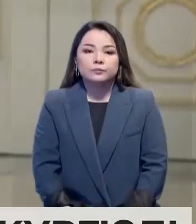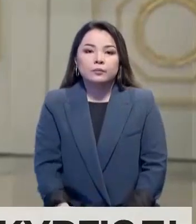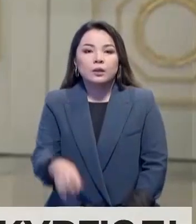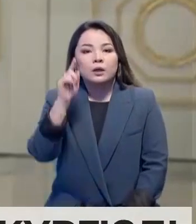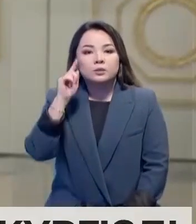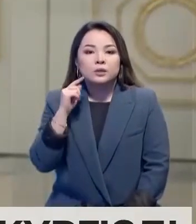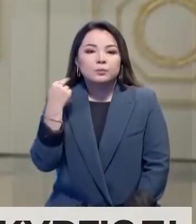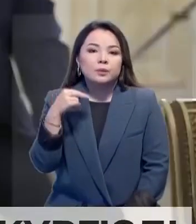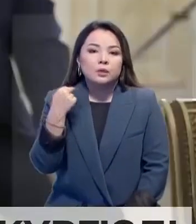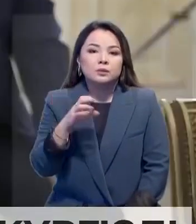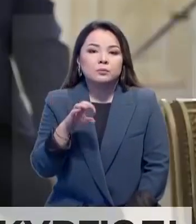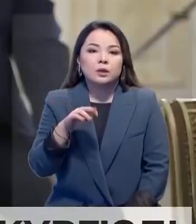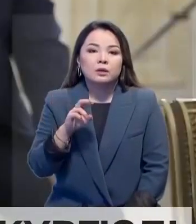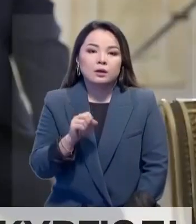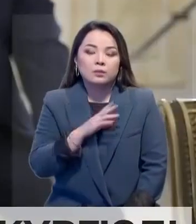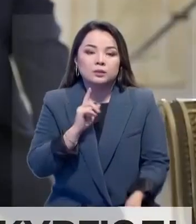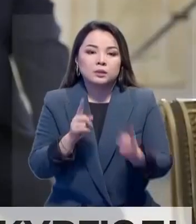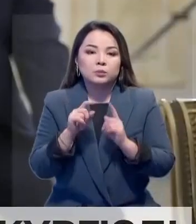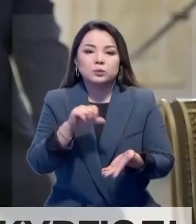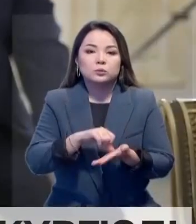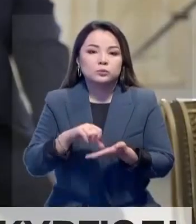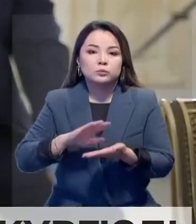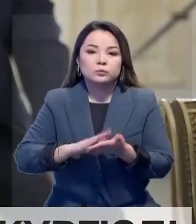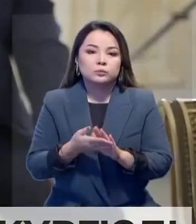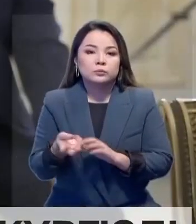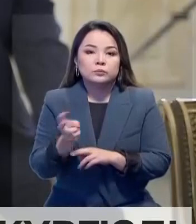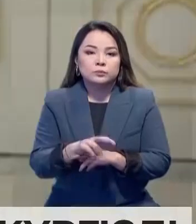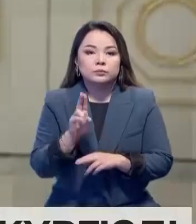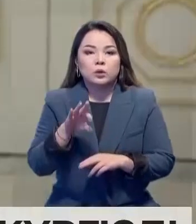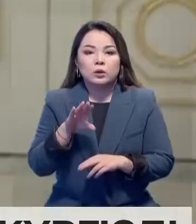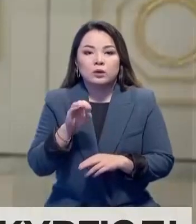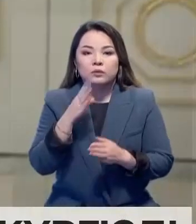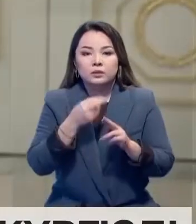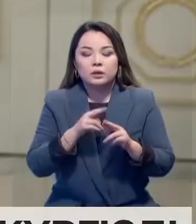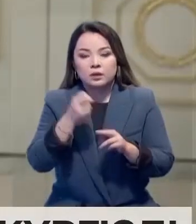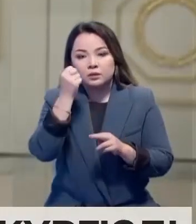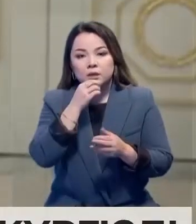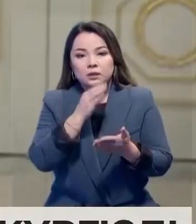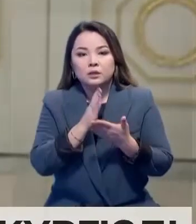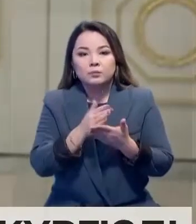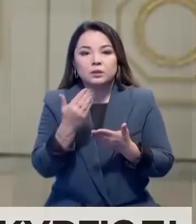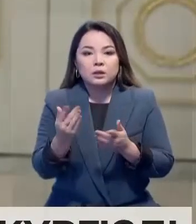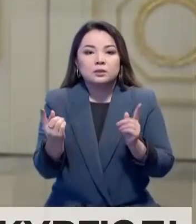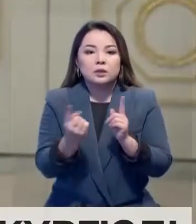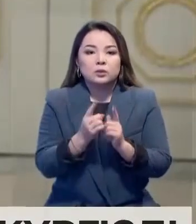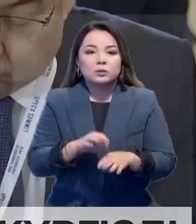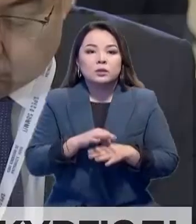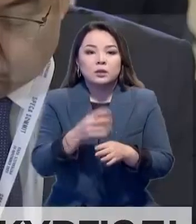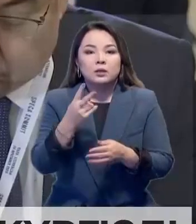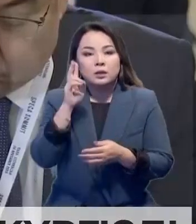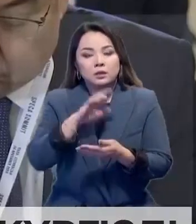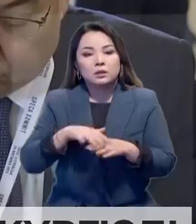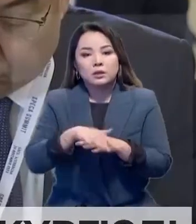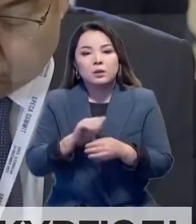Ал Әзірбайжан президенті СПЕКА саммитіне қатысуға келген үшін Қасым Жомарт Тоқаевқа алғыс айтты. Кездесу барысында екі ел